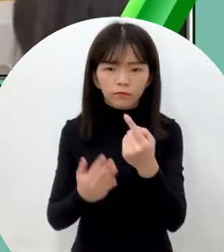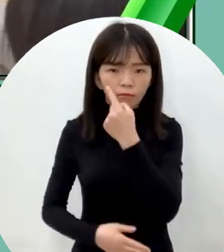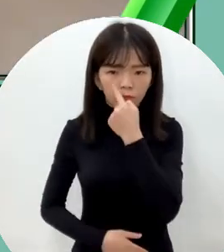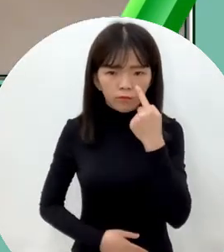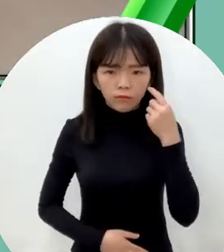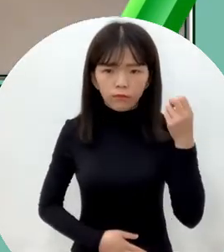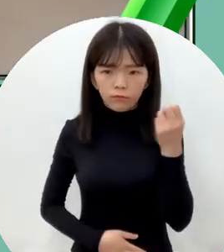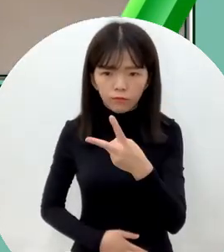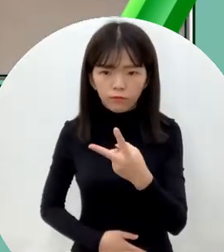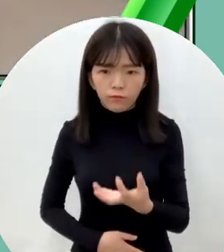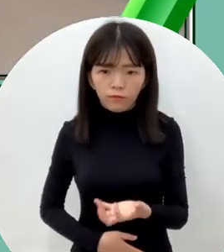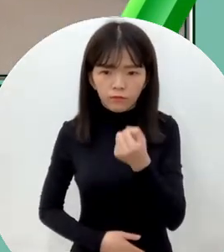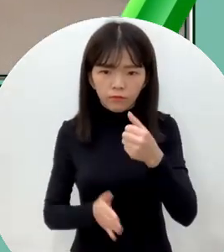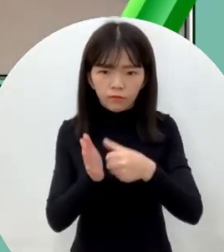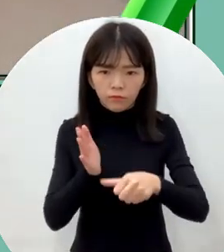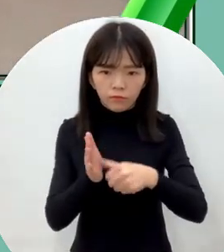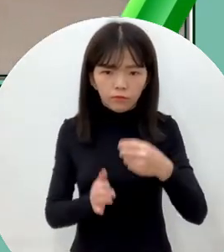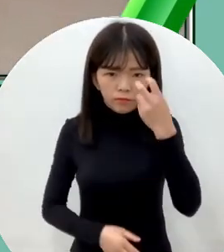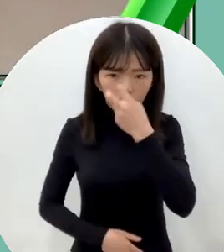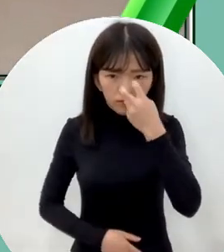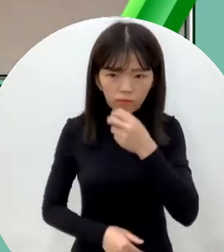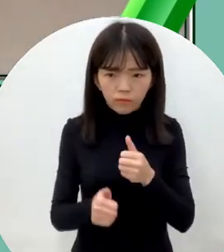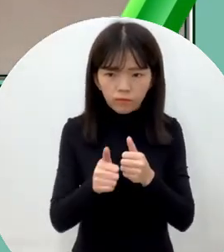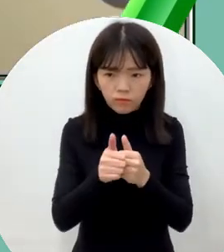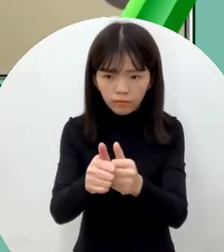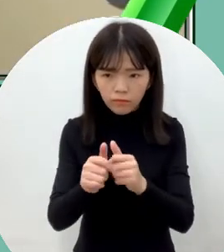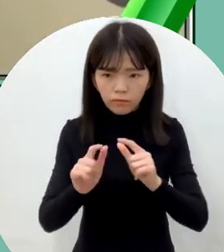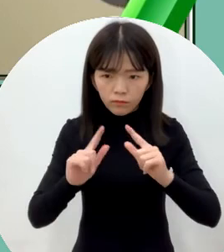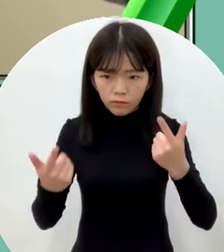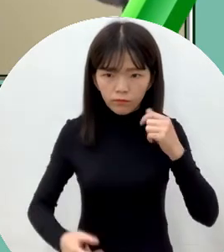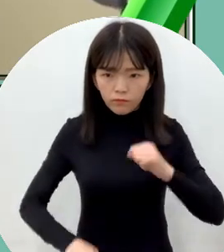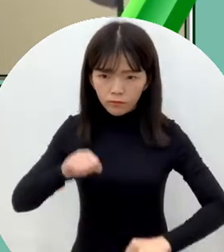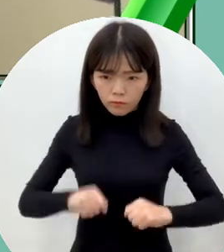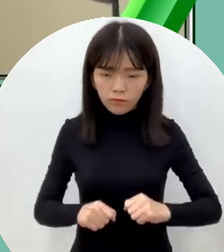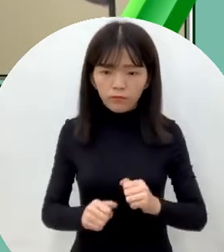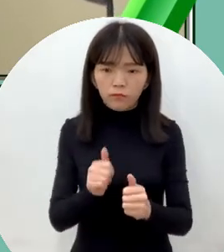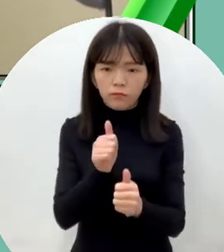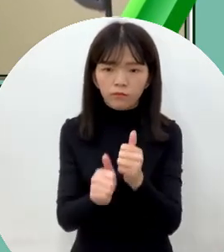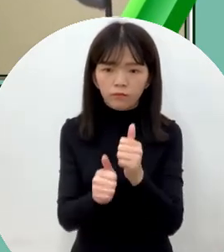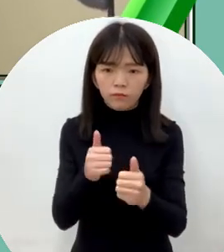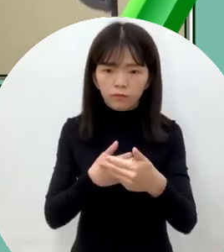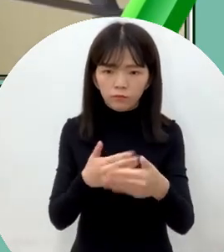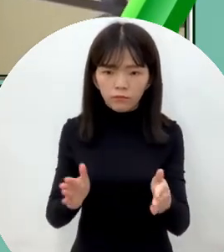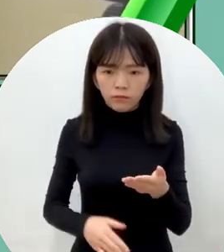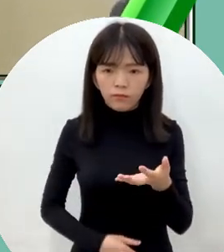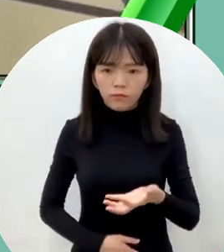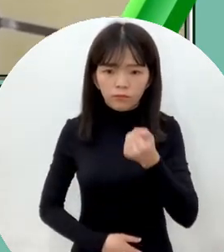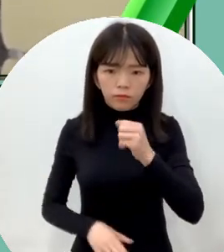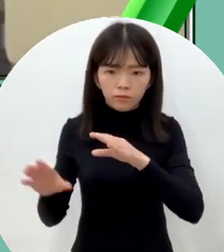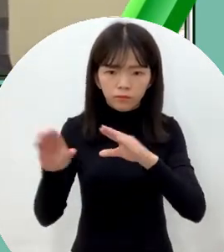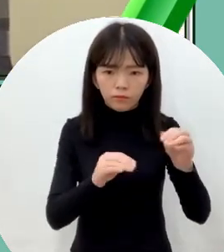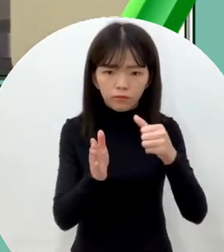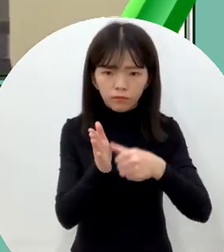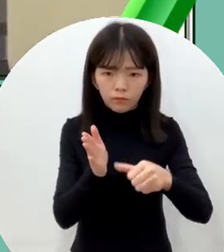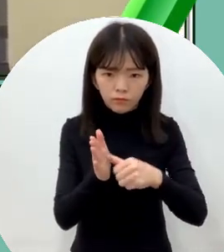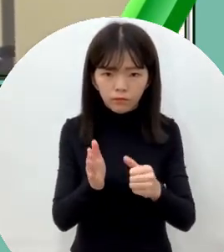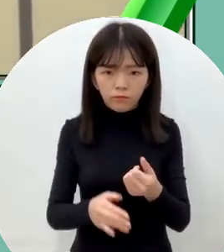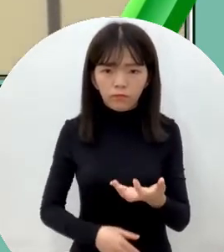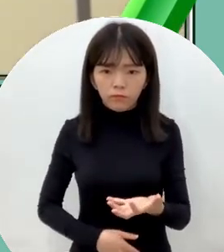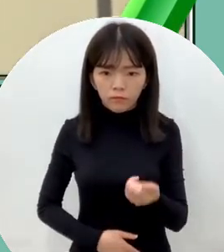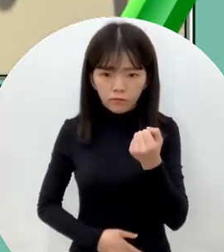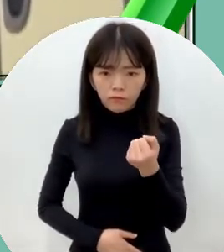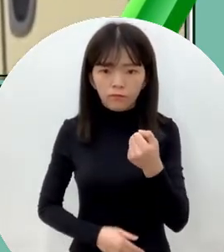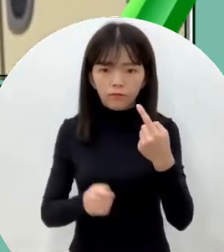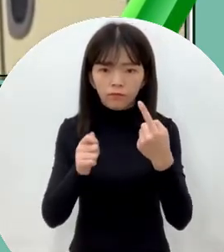감독관의 본인 확인 및 소지품 검색 요구에 따르지 않는 행위, 시험장 반입 금지 물품을 반입하고 1교시